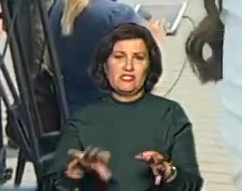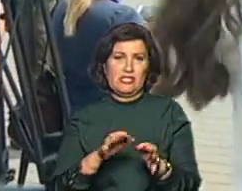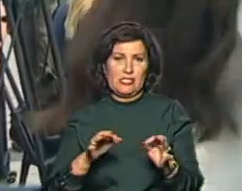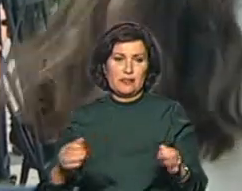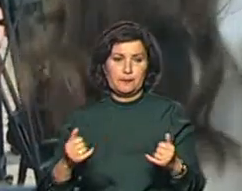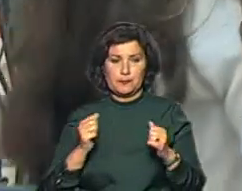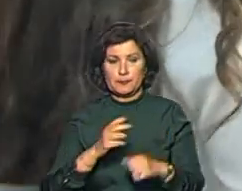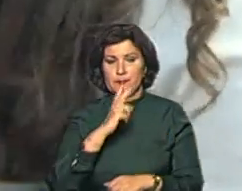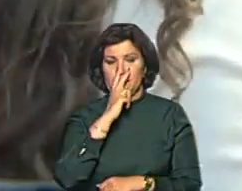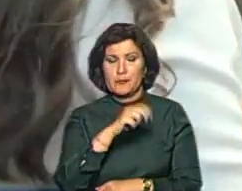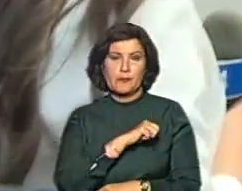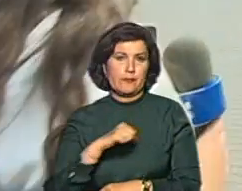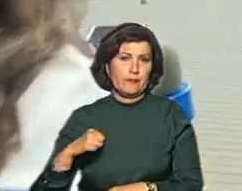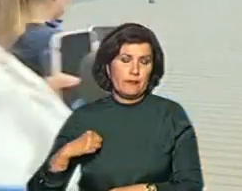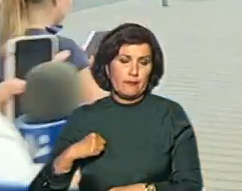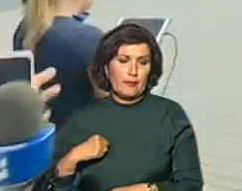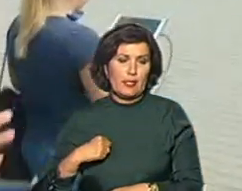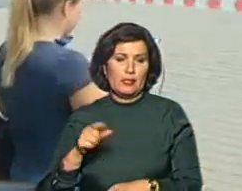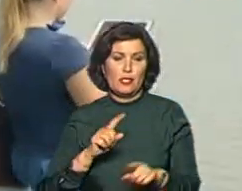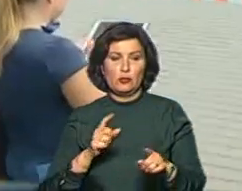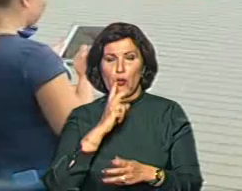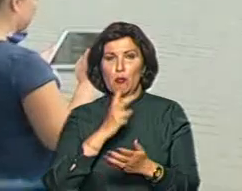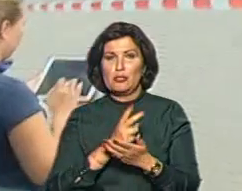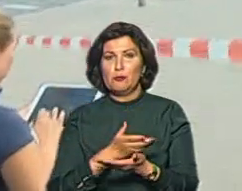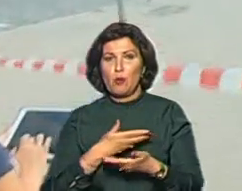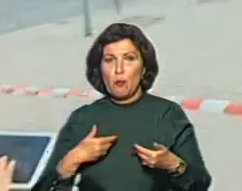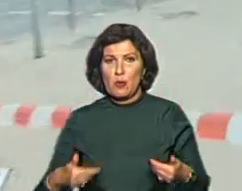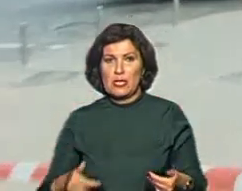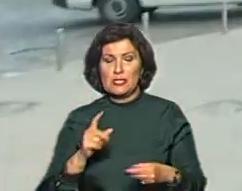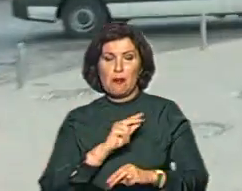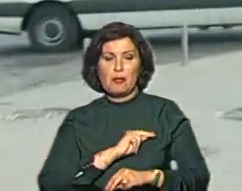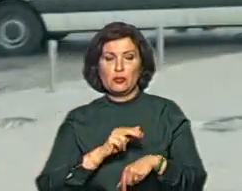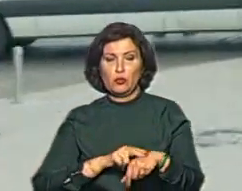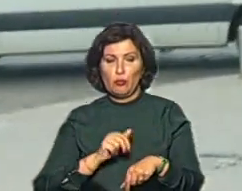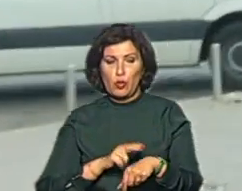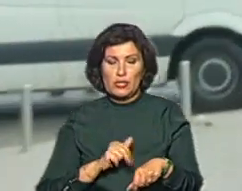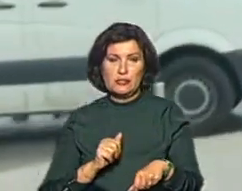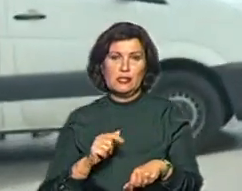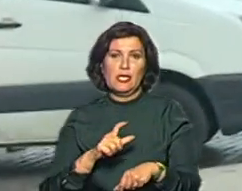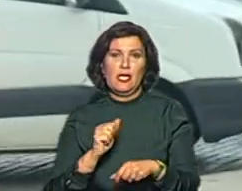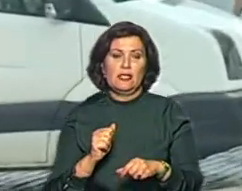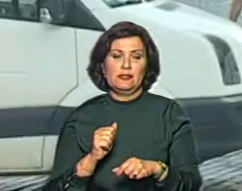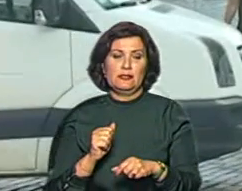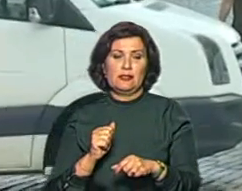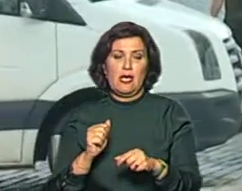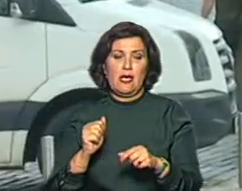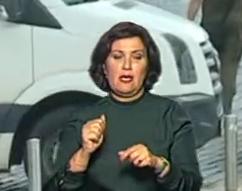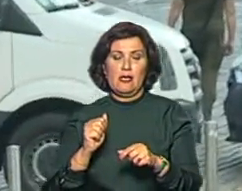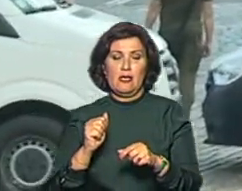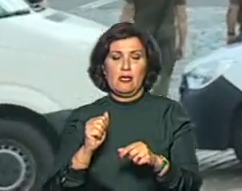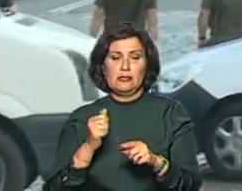зараз ви можете, в принципі, самі побачити те, що бачимо ми. Там працює поліція, за словами Антона Гращенка,